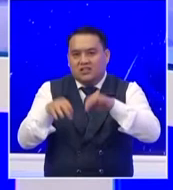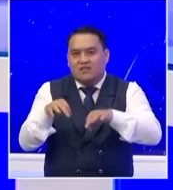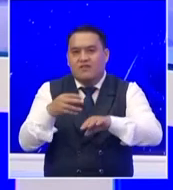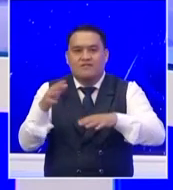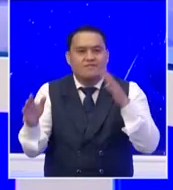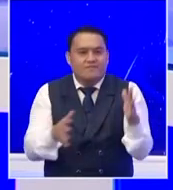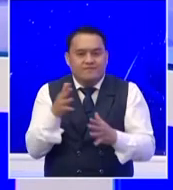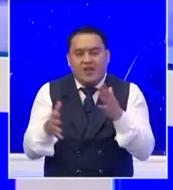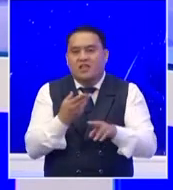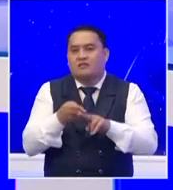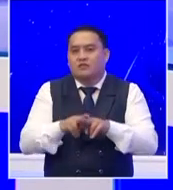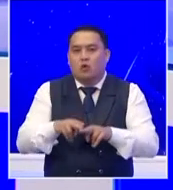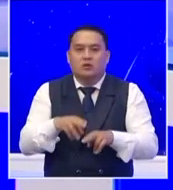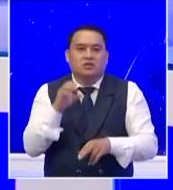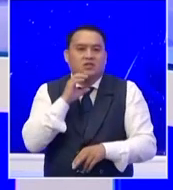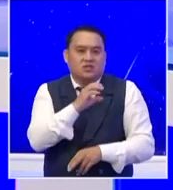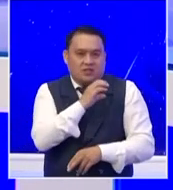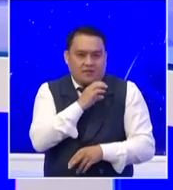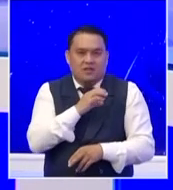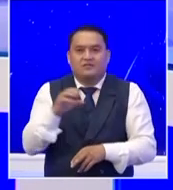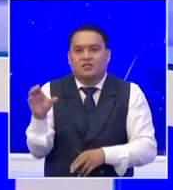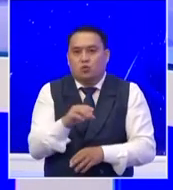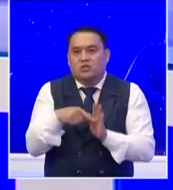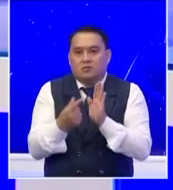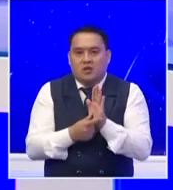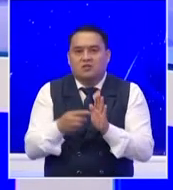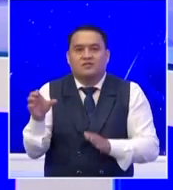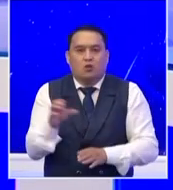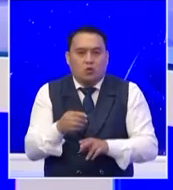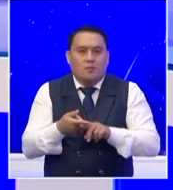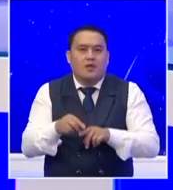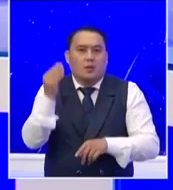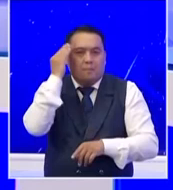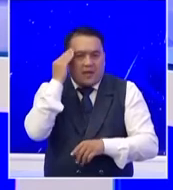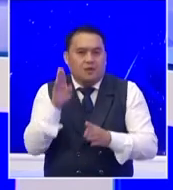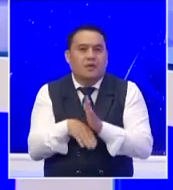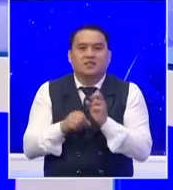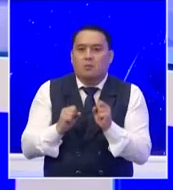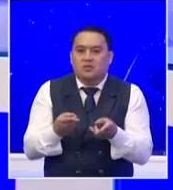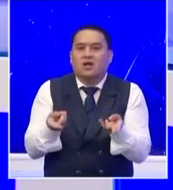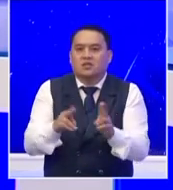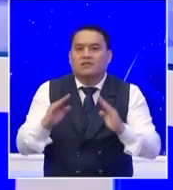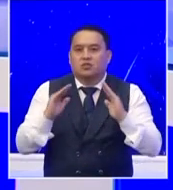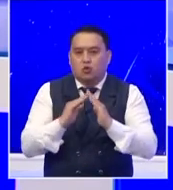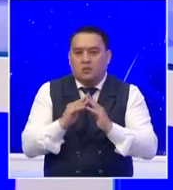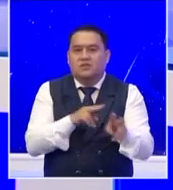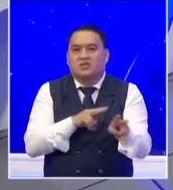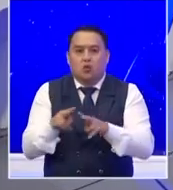Ветер северо-западный при грозе 17-22 метра в секунду. Просим граждан соблюдать меры безопасности и следить